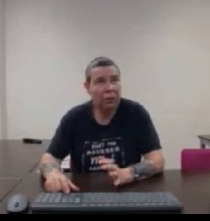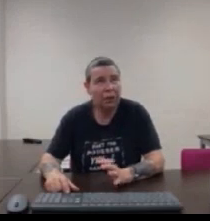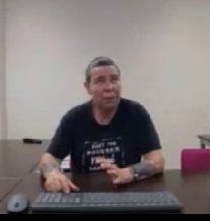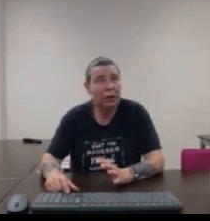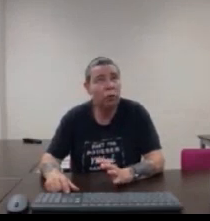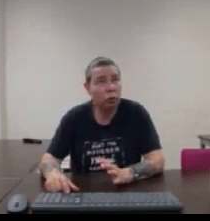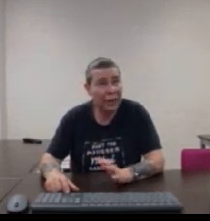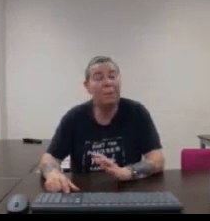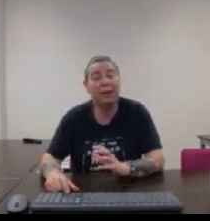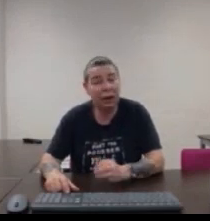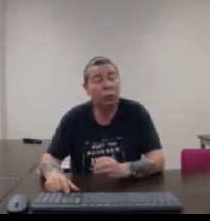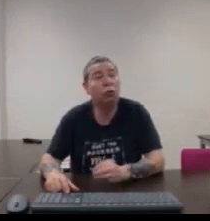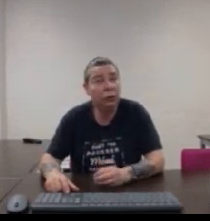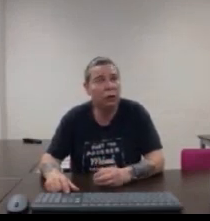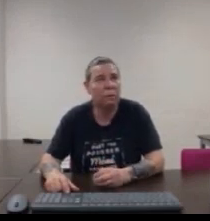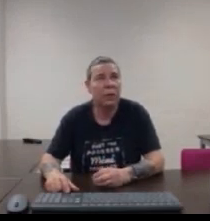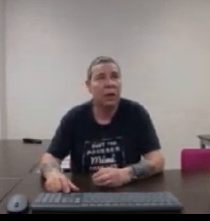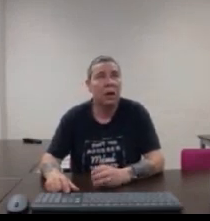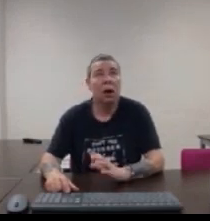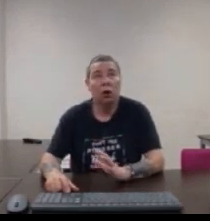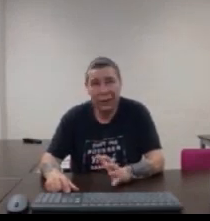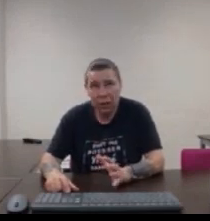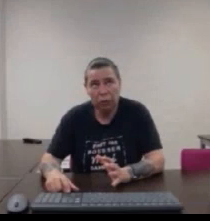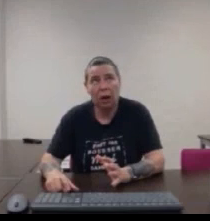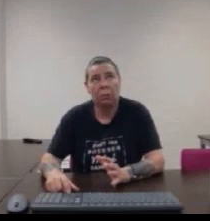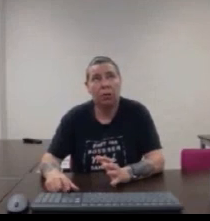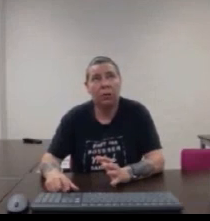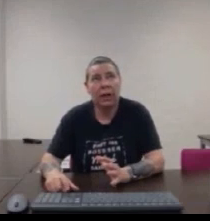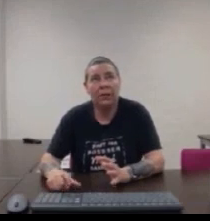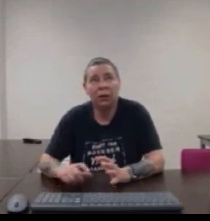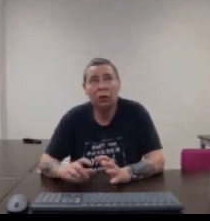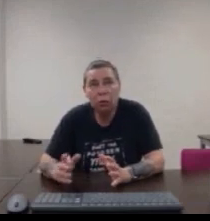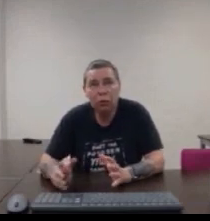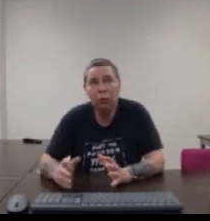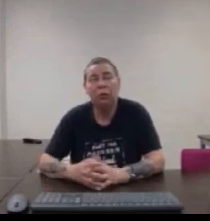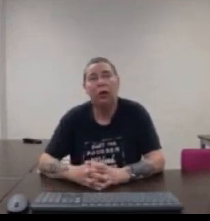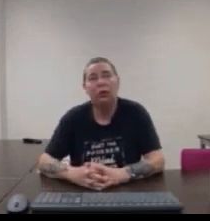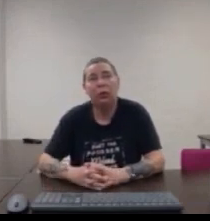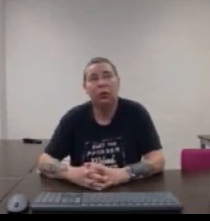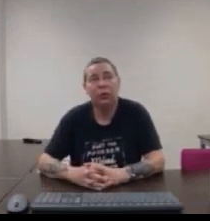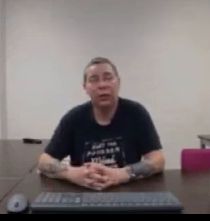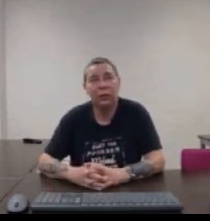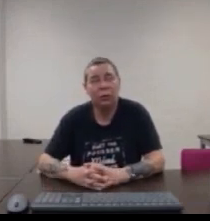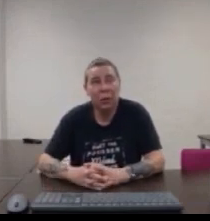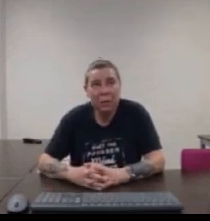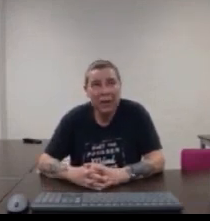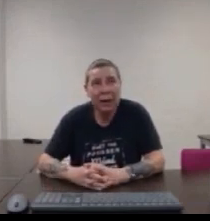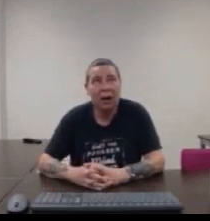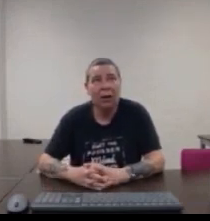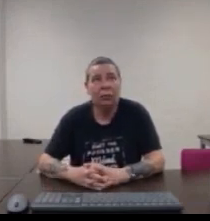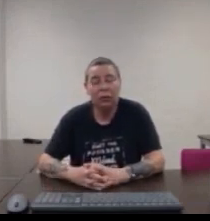problèmes, mais ça ne va pas être suffisant. Quoi qu'il en soit, pour en arriver à notre conclusion de